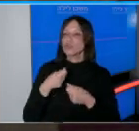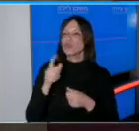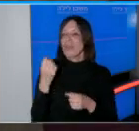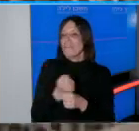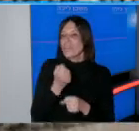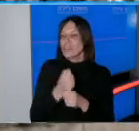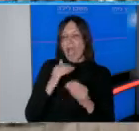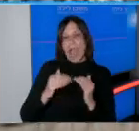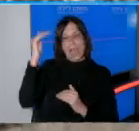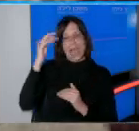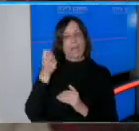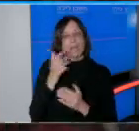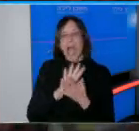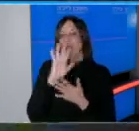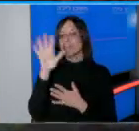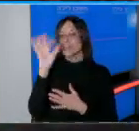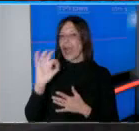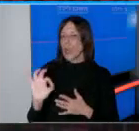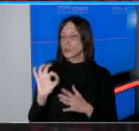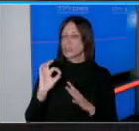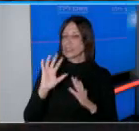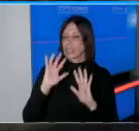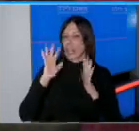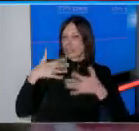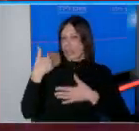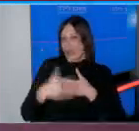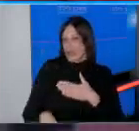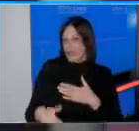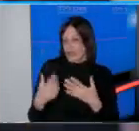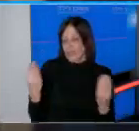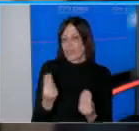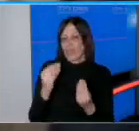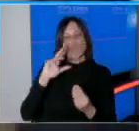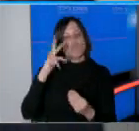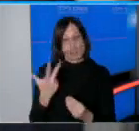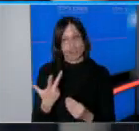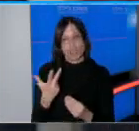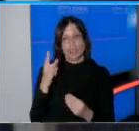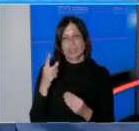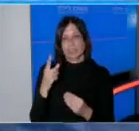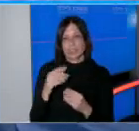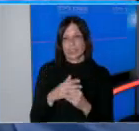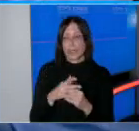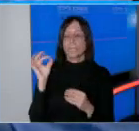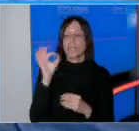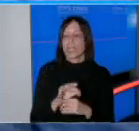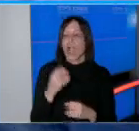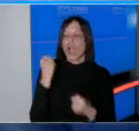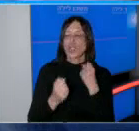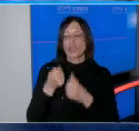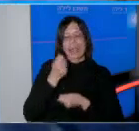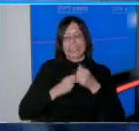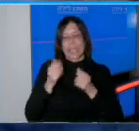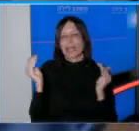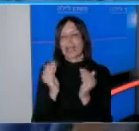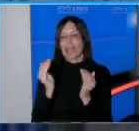עלייה של כמעט 15% ב10 שנים האחרונות. והדבר השלישי זה הפגיעה הקשה בעסקים